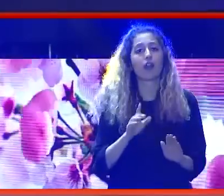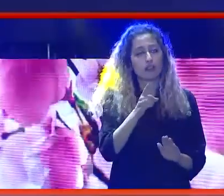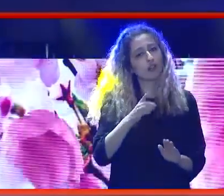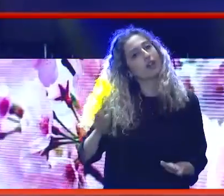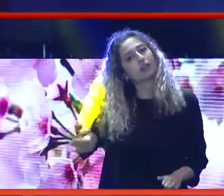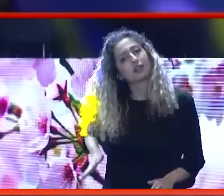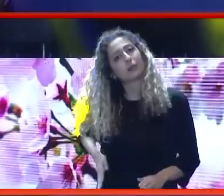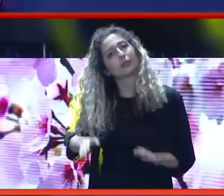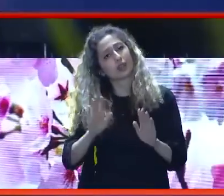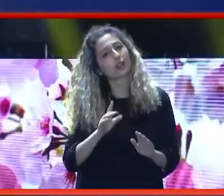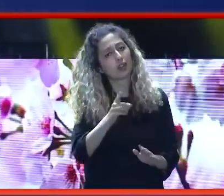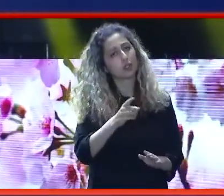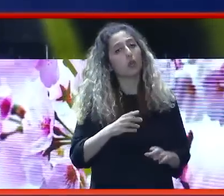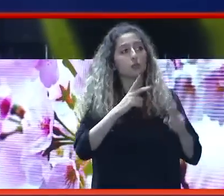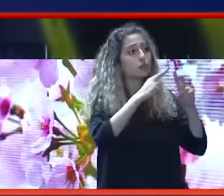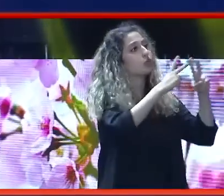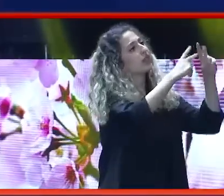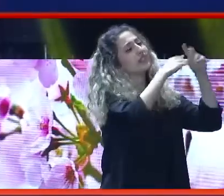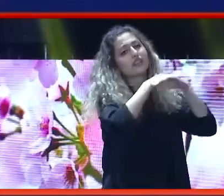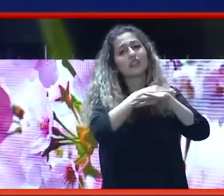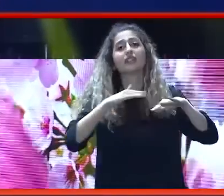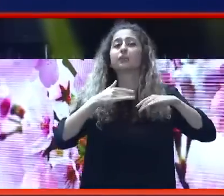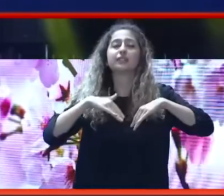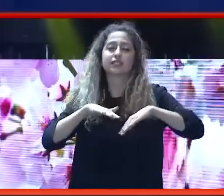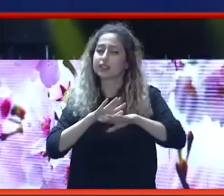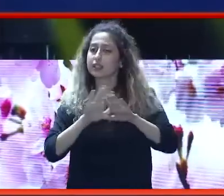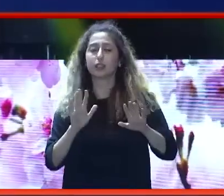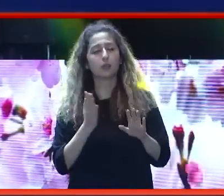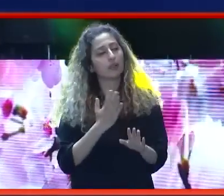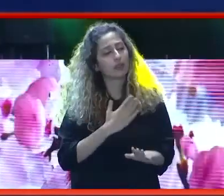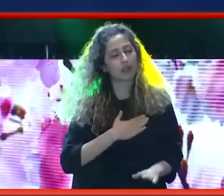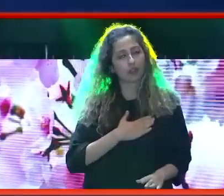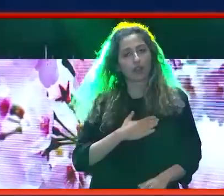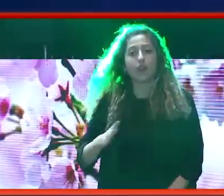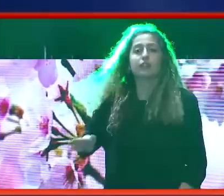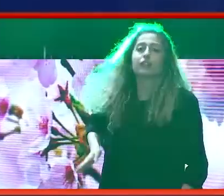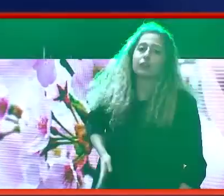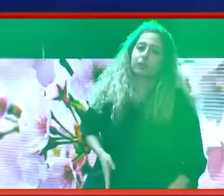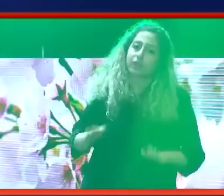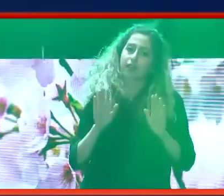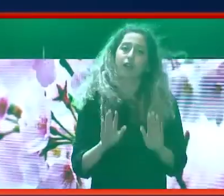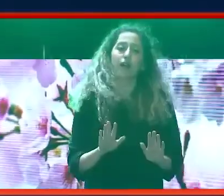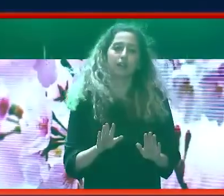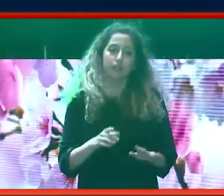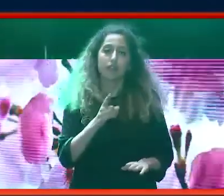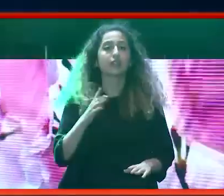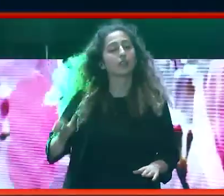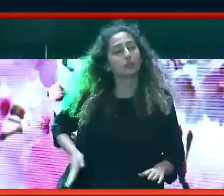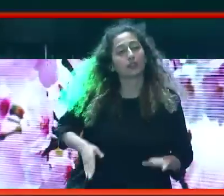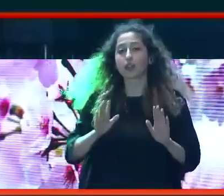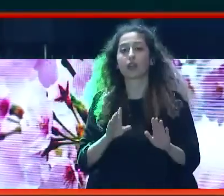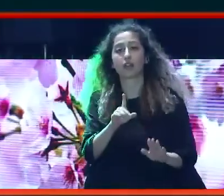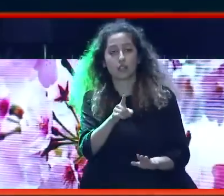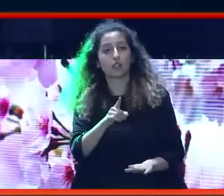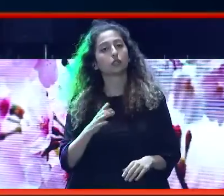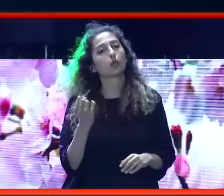Yanımda kal, yanımda kal. Düşlerin yetmez ki bana. Yanımda kal,